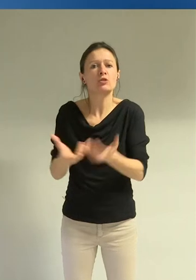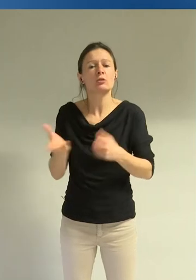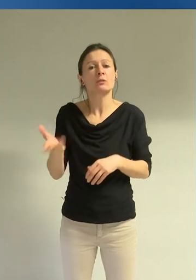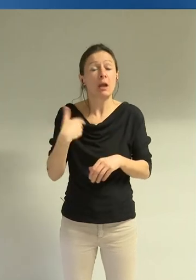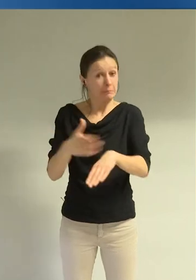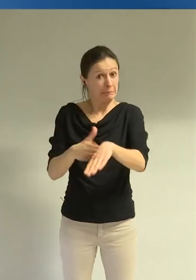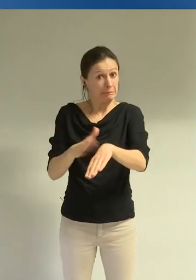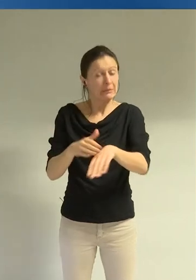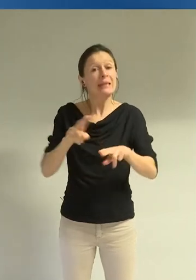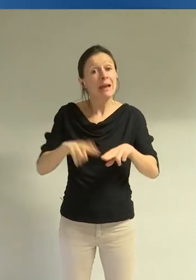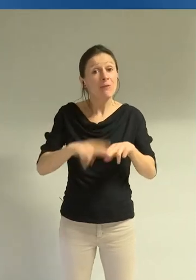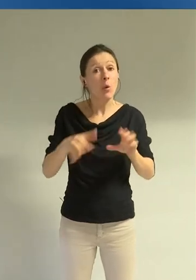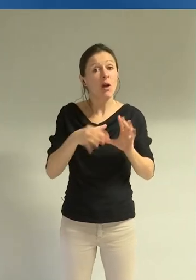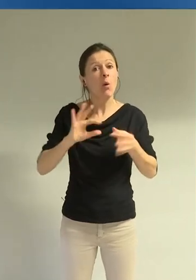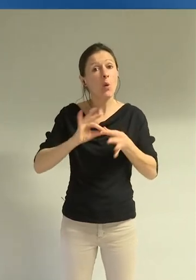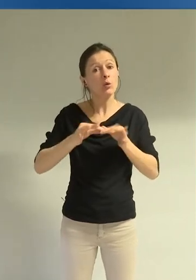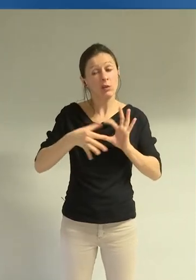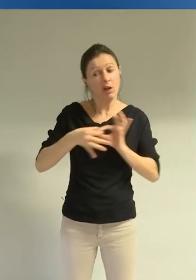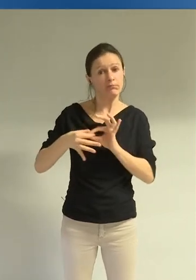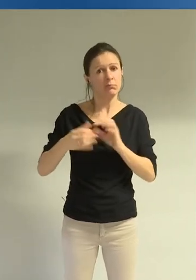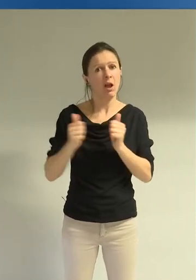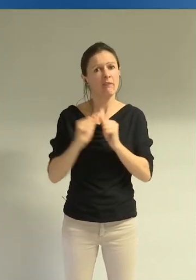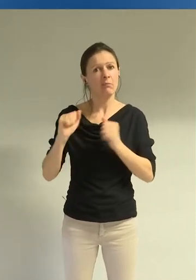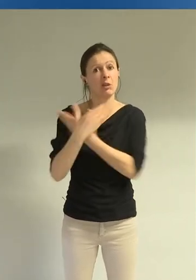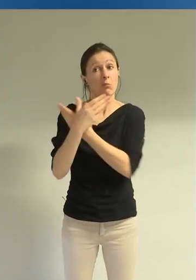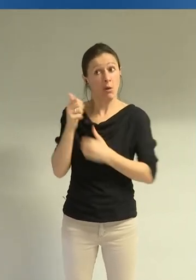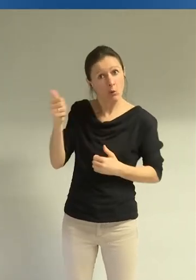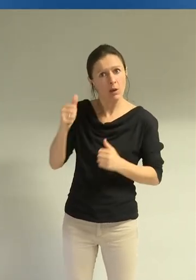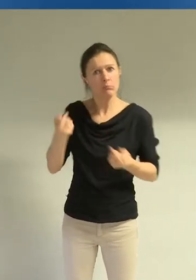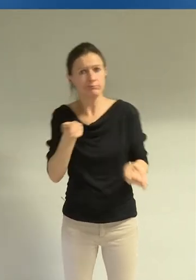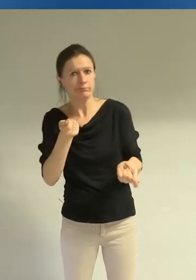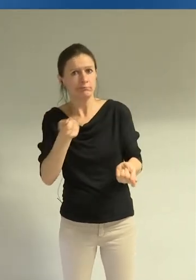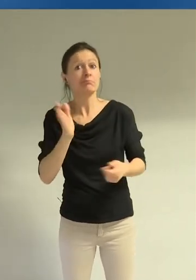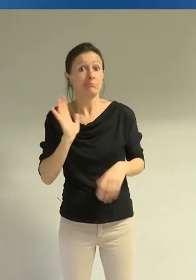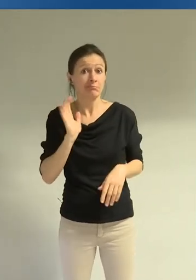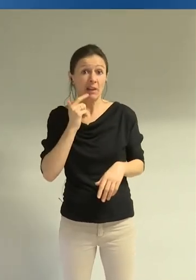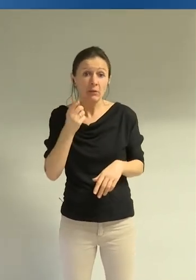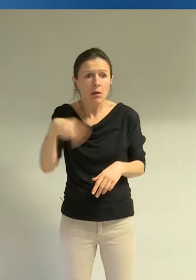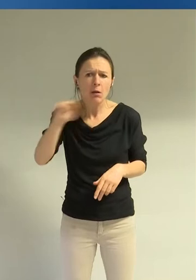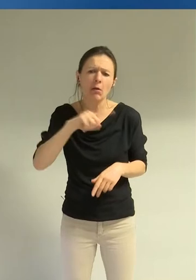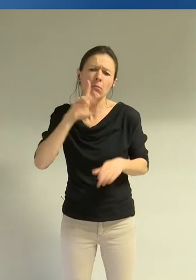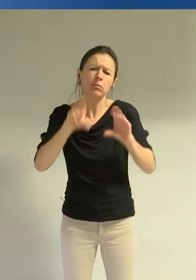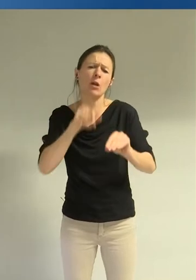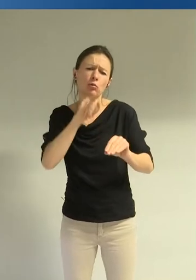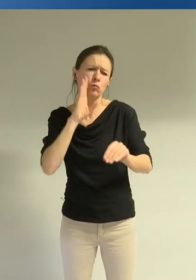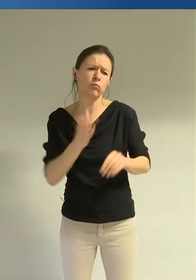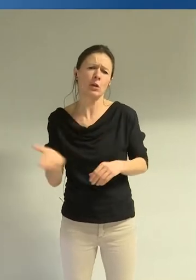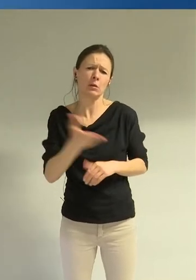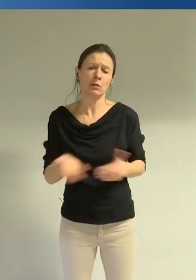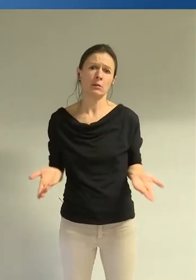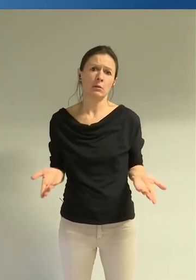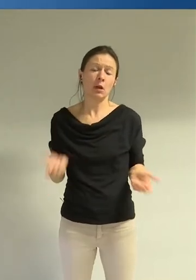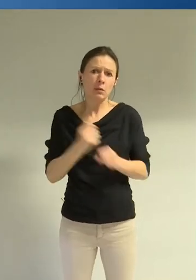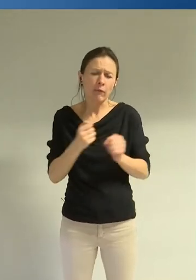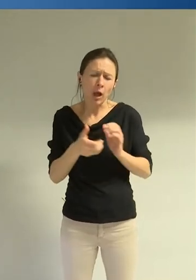la métropole par la métropole depuis 2015 mettons-nous à la page toutes et tous nous travaillons la main dans la